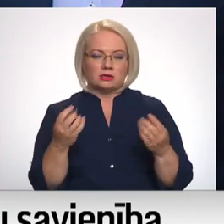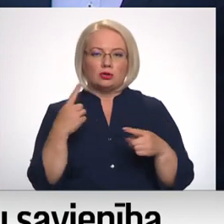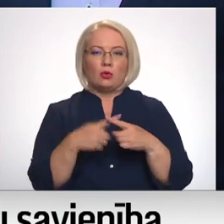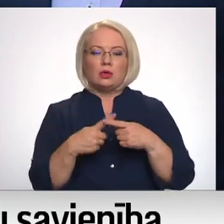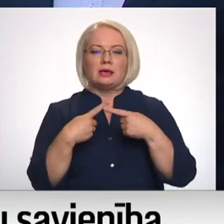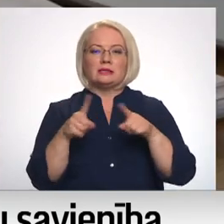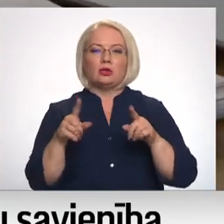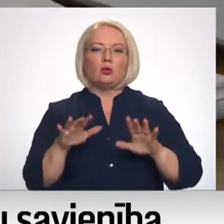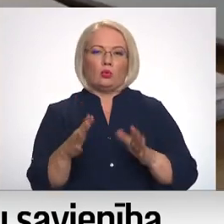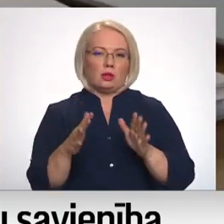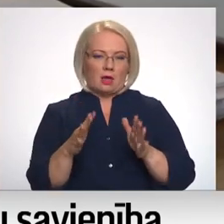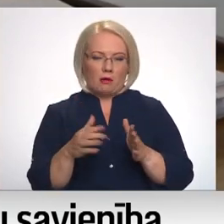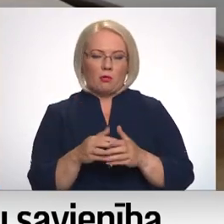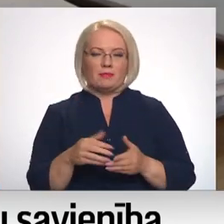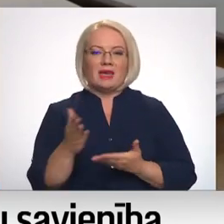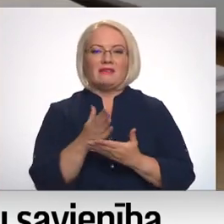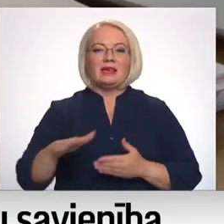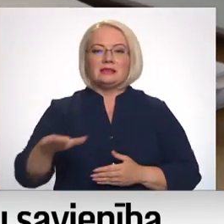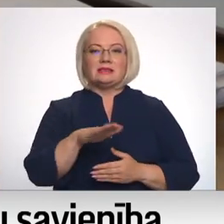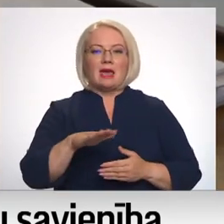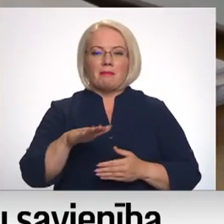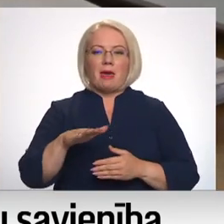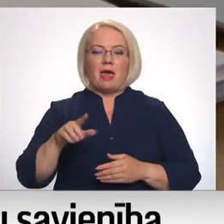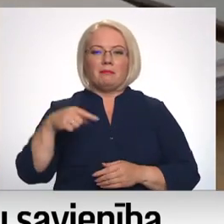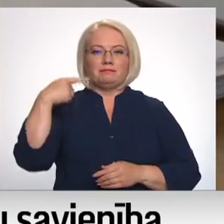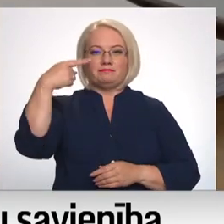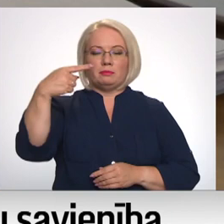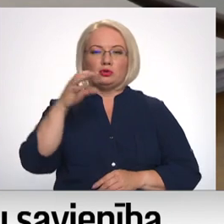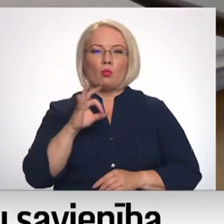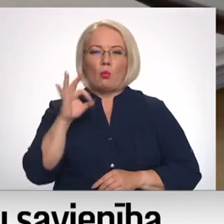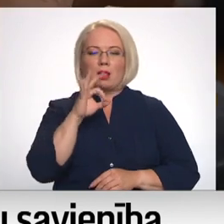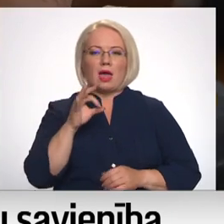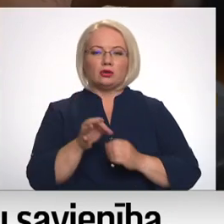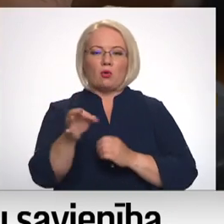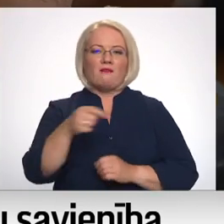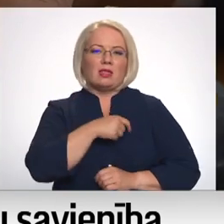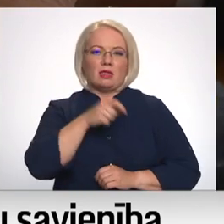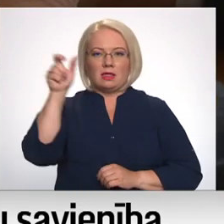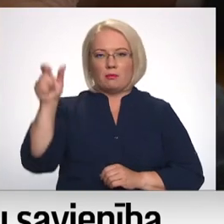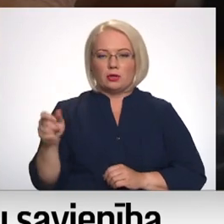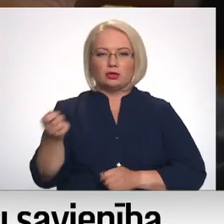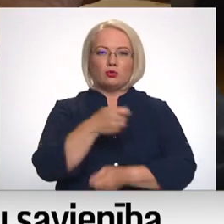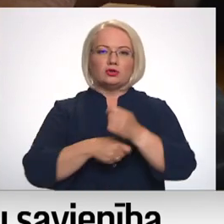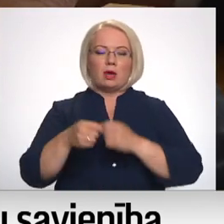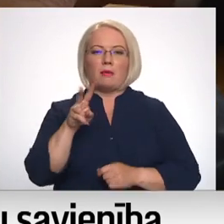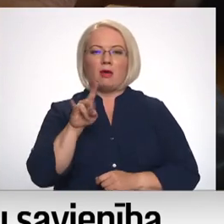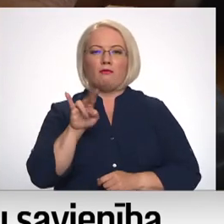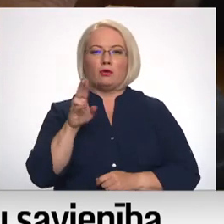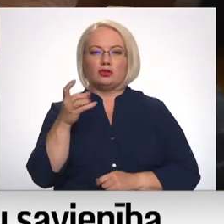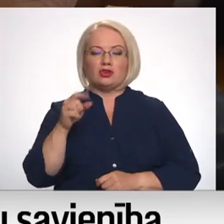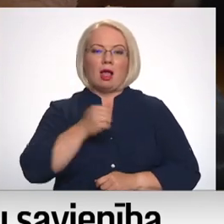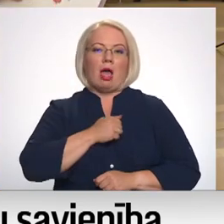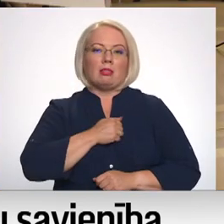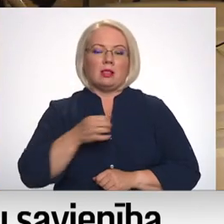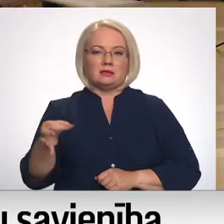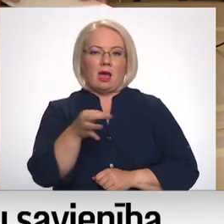citu kurināmu. Vidzemes saraksta priekšgalā būs Olēnas novada deputāts uzņēmējs Andris Vurčs. Par Latgales vēlēšanu